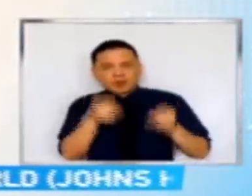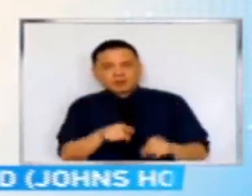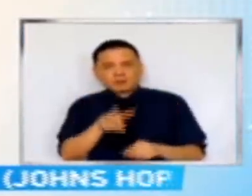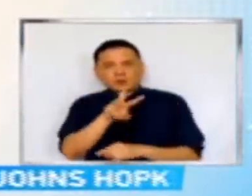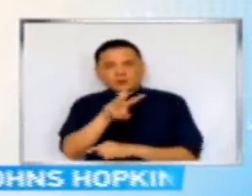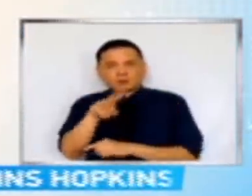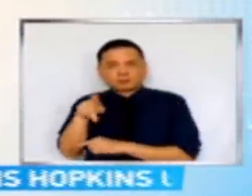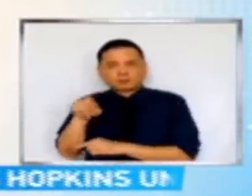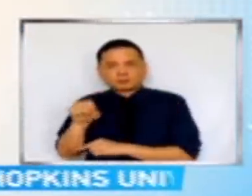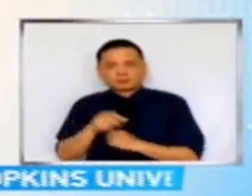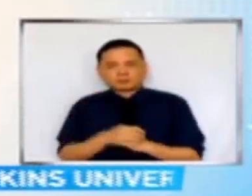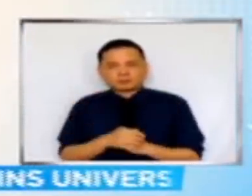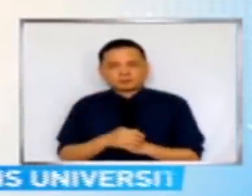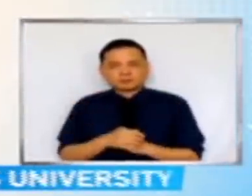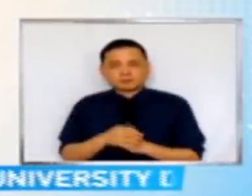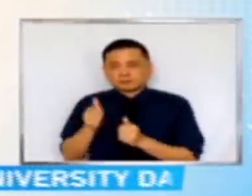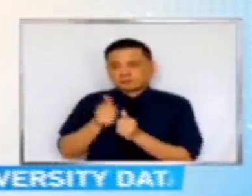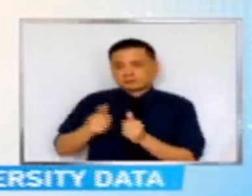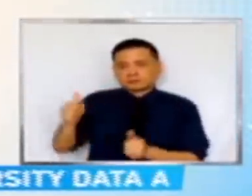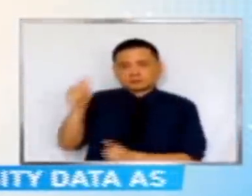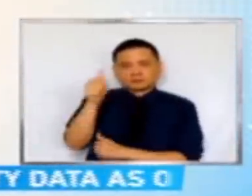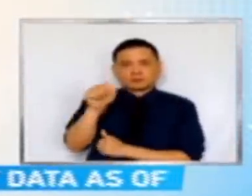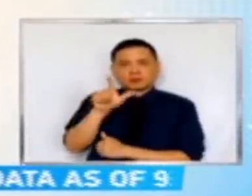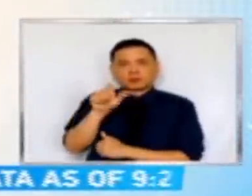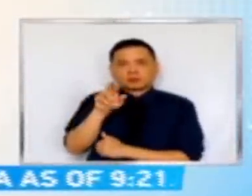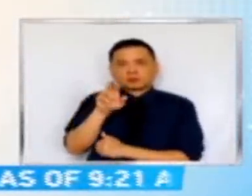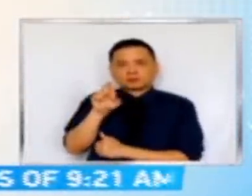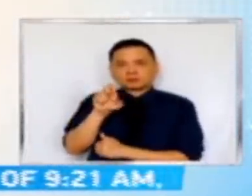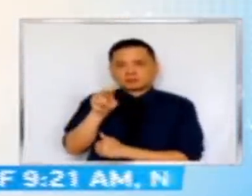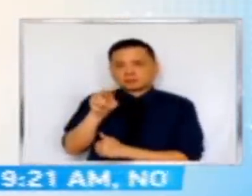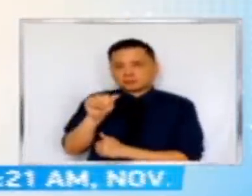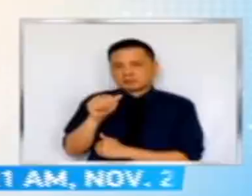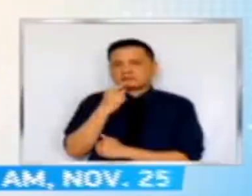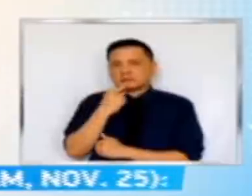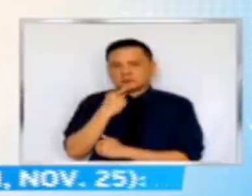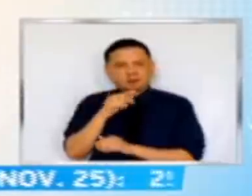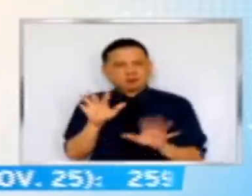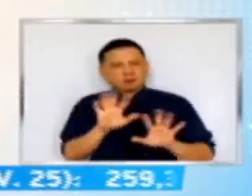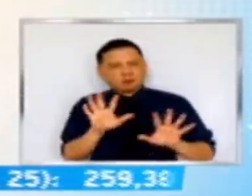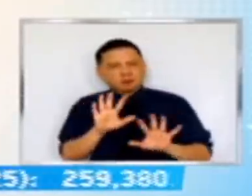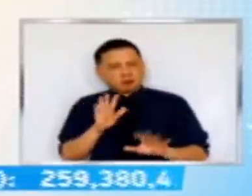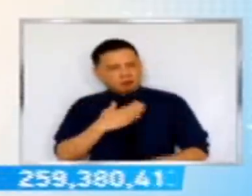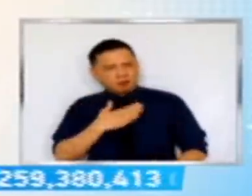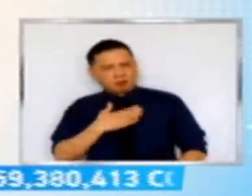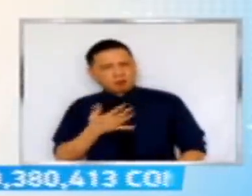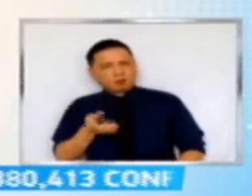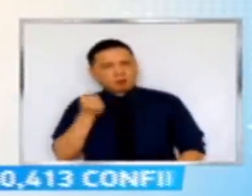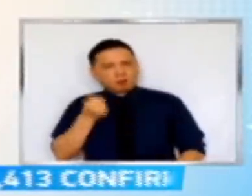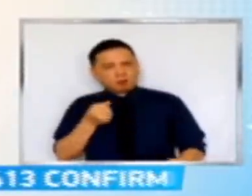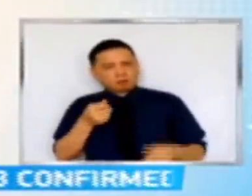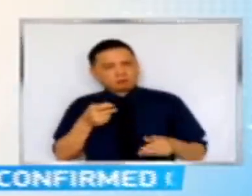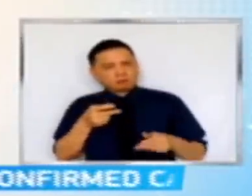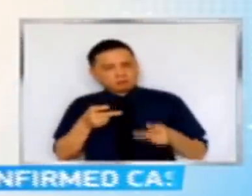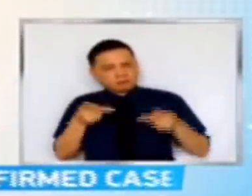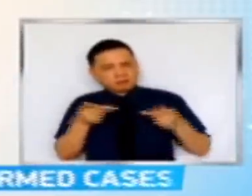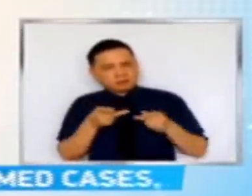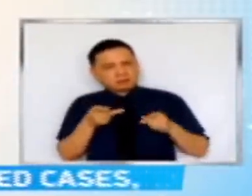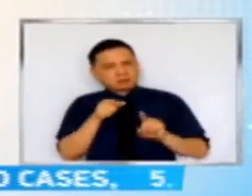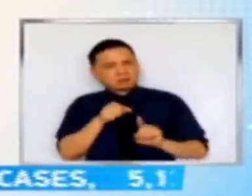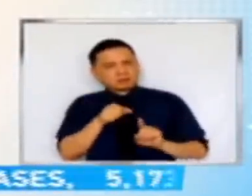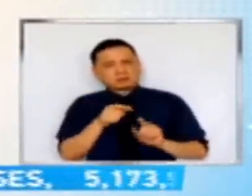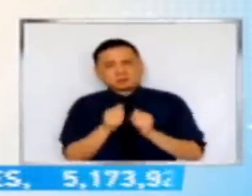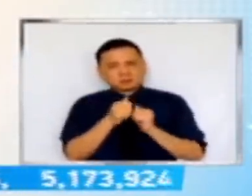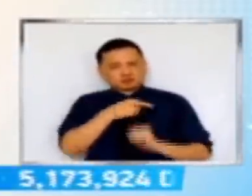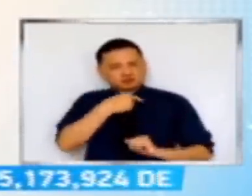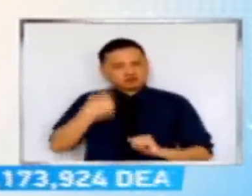sa Exclusive Economic Zone o EEZ ng Pilipinas ang Ayungin Shoal. Kaya China anya ang dapat sumunod sa international obligations